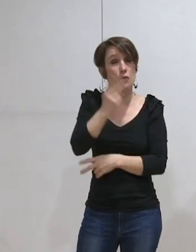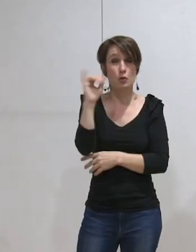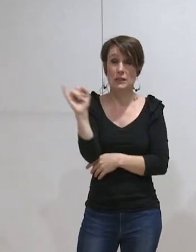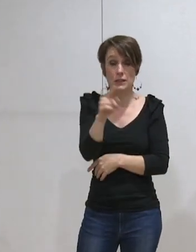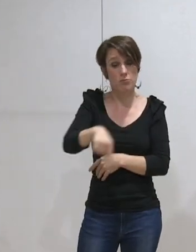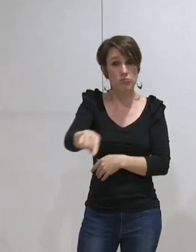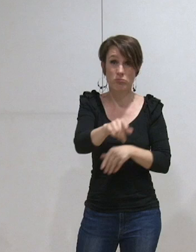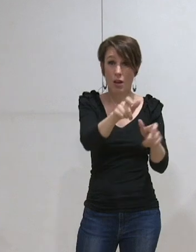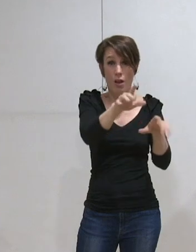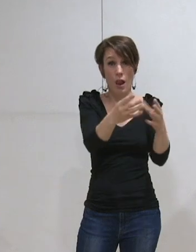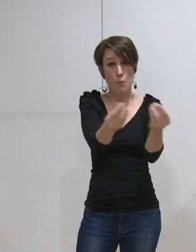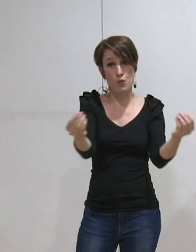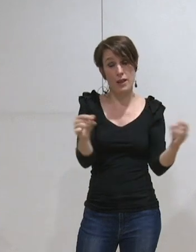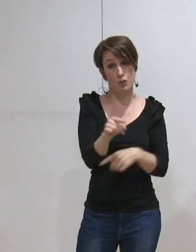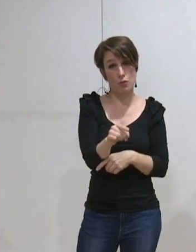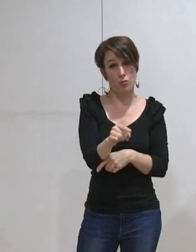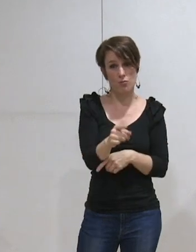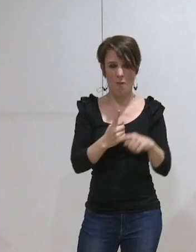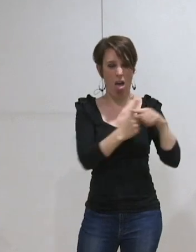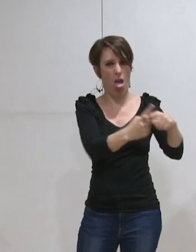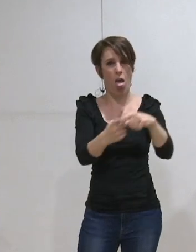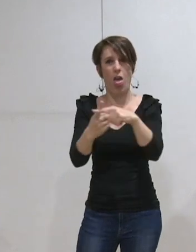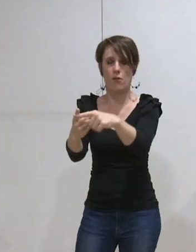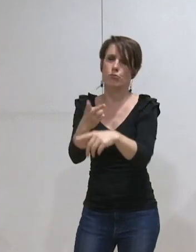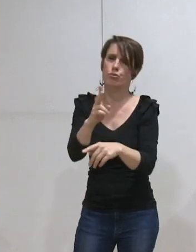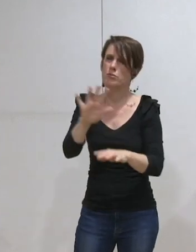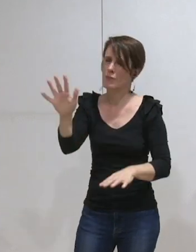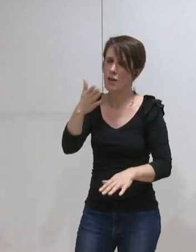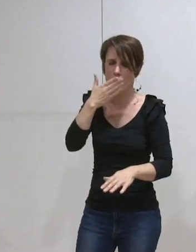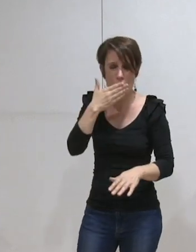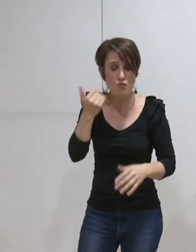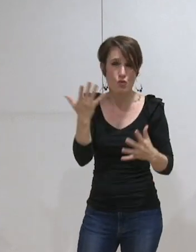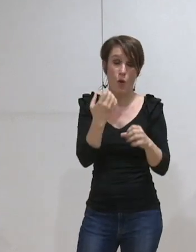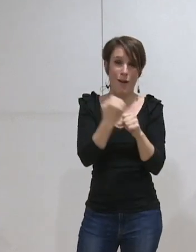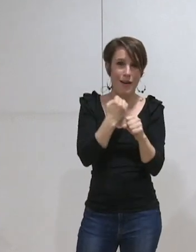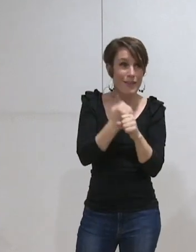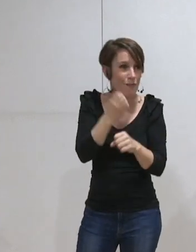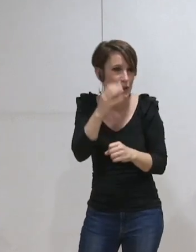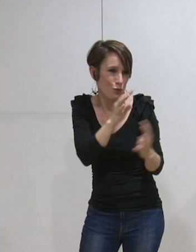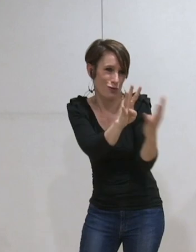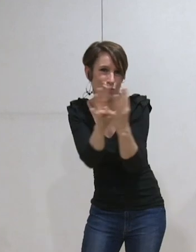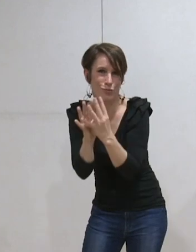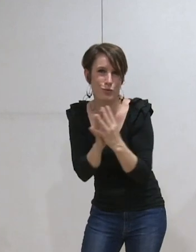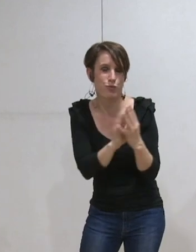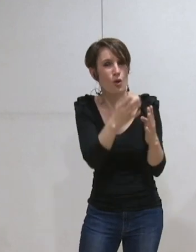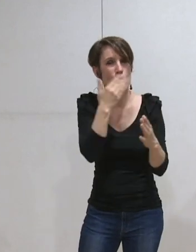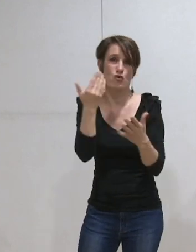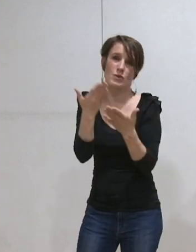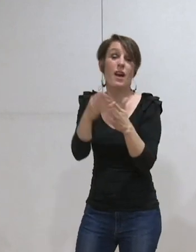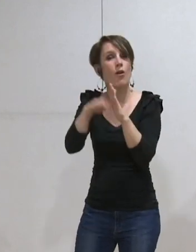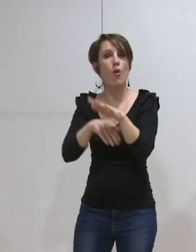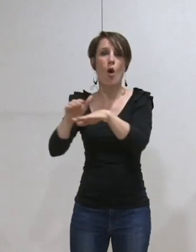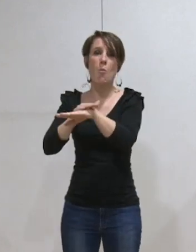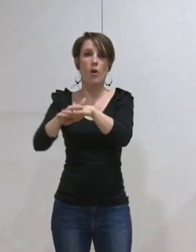là où l'intérêt général nous invite à privilégier le travail de terrain au quotidien plutôt que les polémiques politiciennes je salue donc